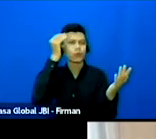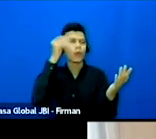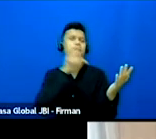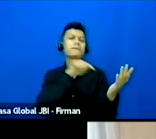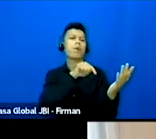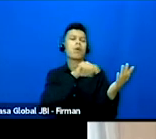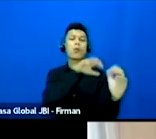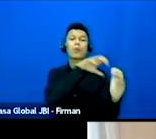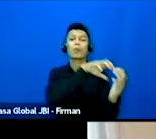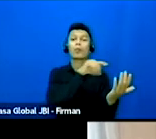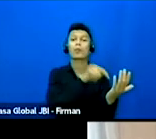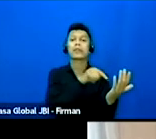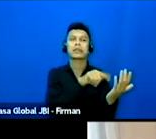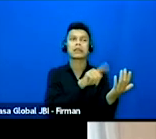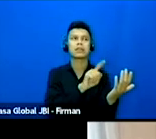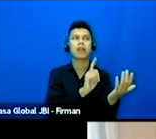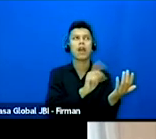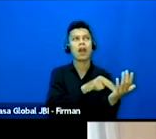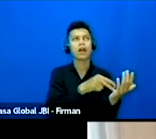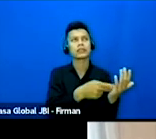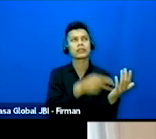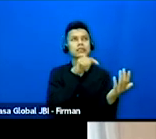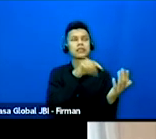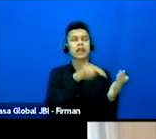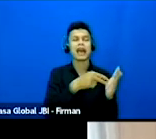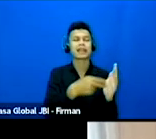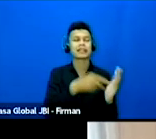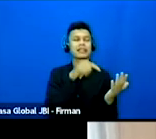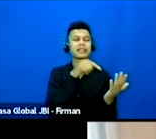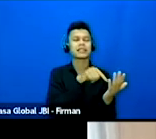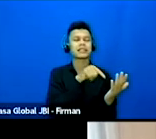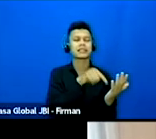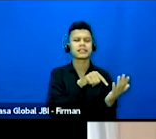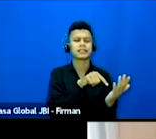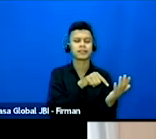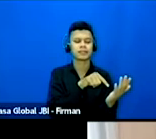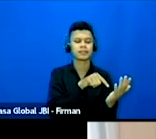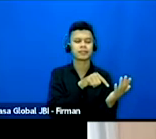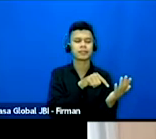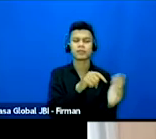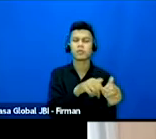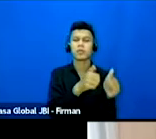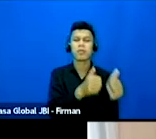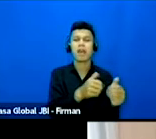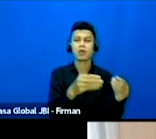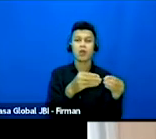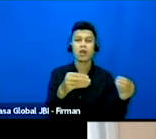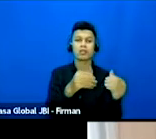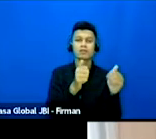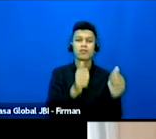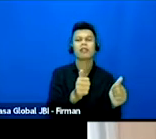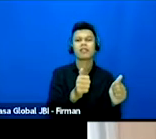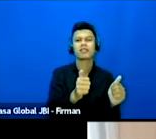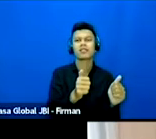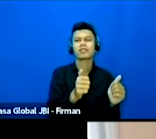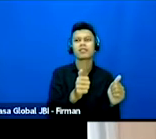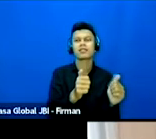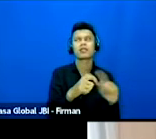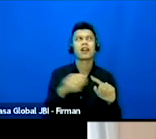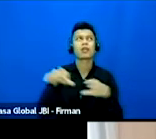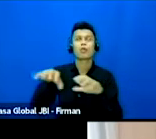ini ada label ini berarti produk ini lebih baik kualitasnya daripada